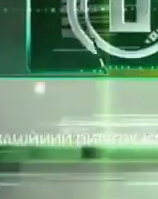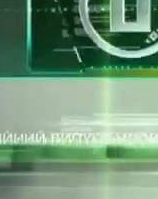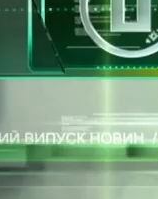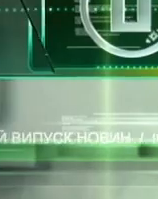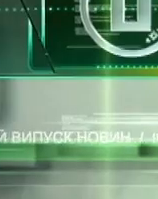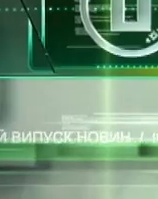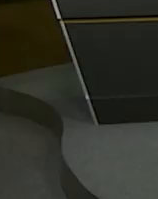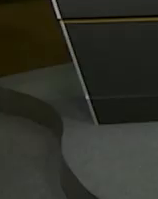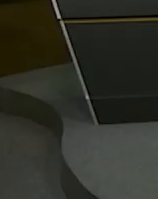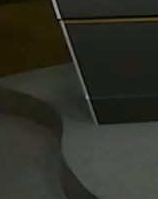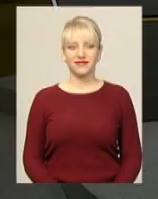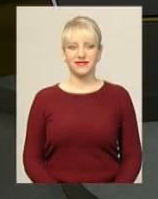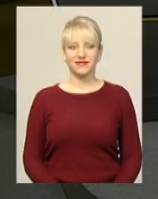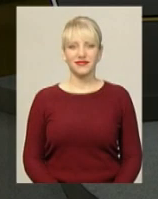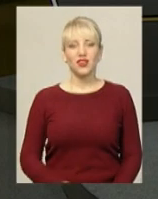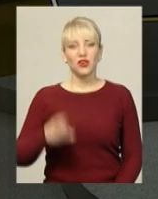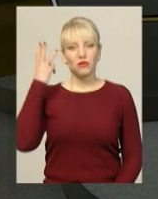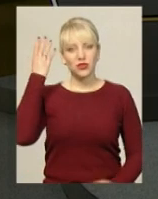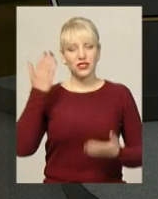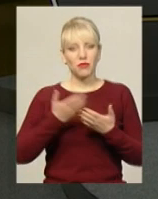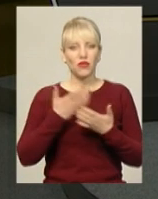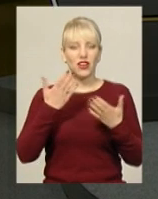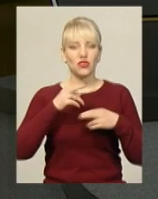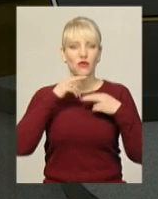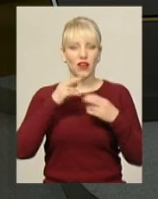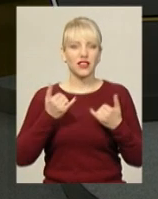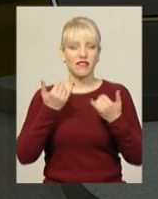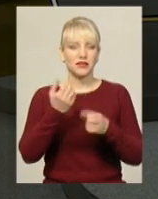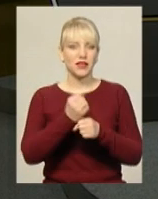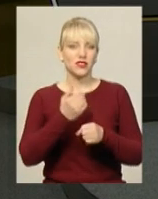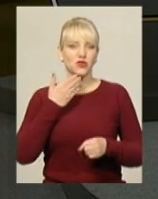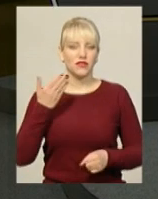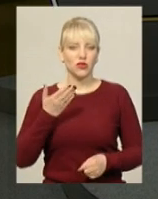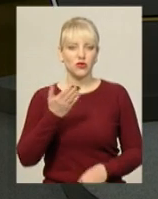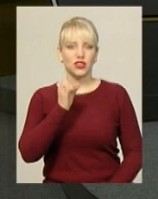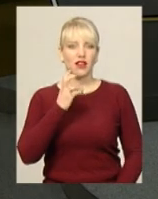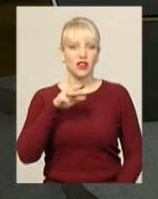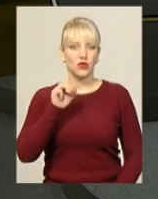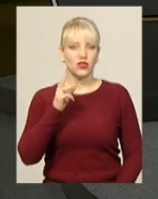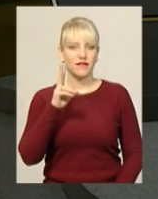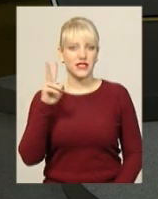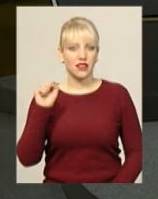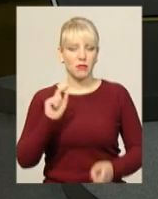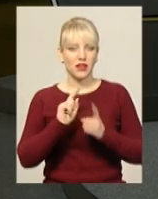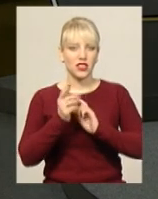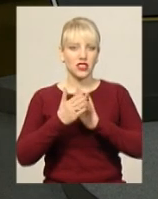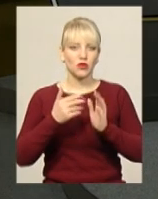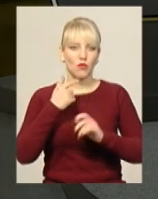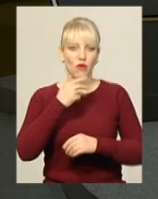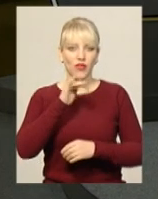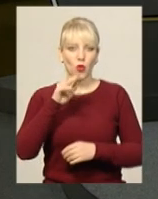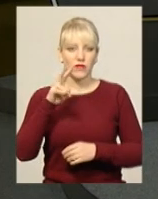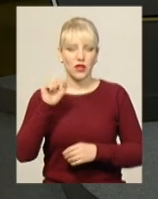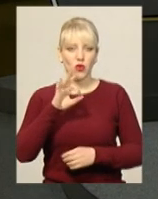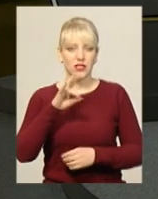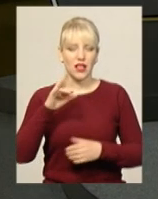Музика Подільська панорама, до вашої уваги. В студії працюють ведуча Ярослава Антошевська, перекладач нежастову мову Оксана